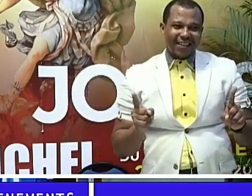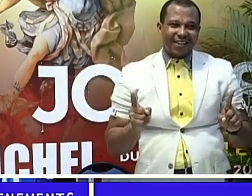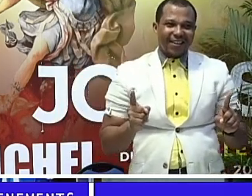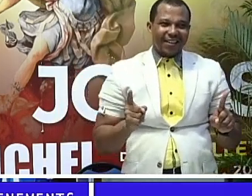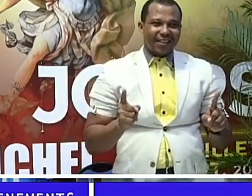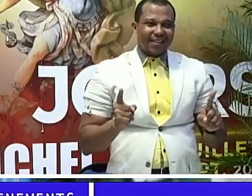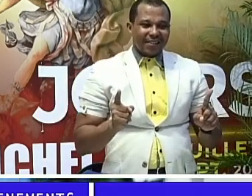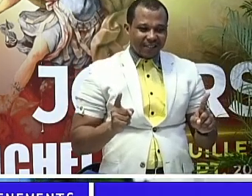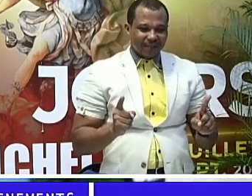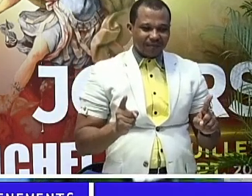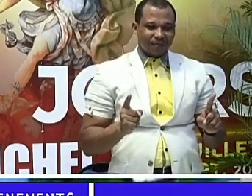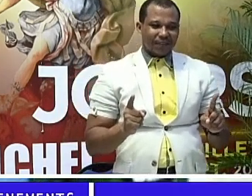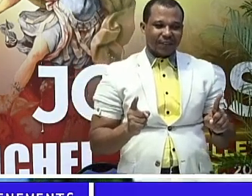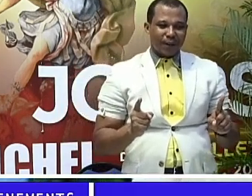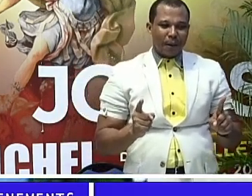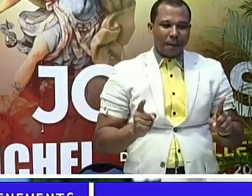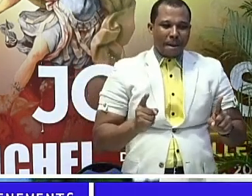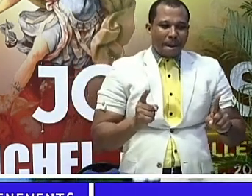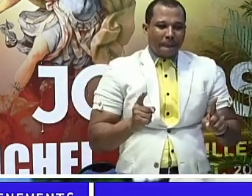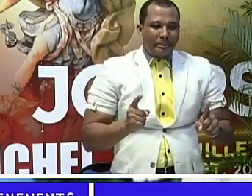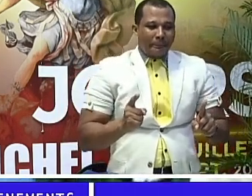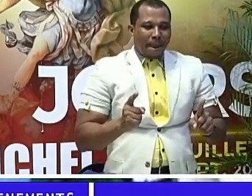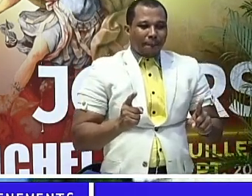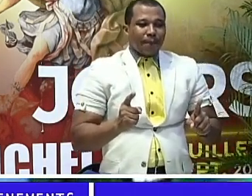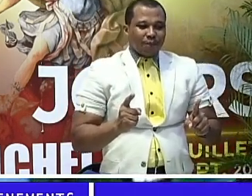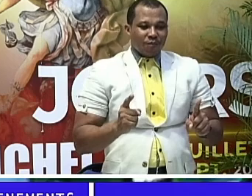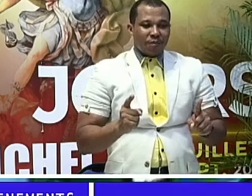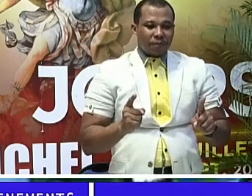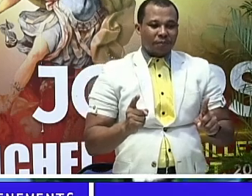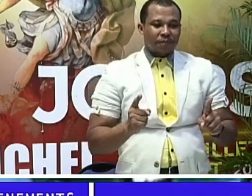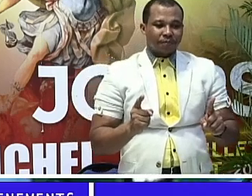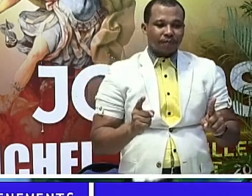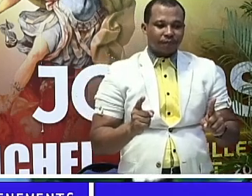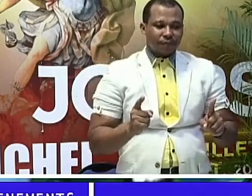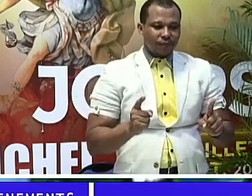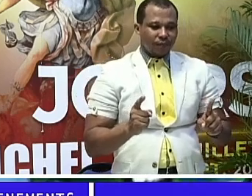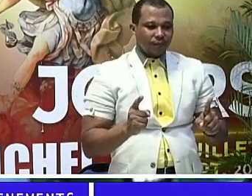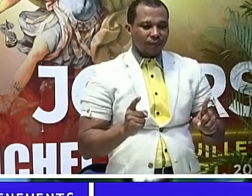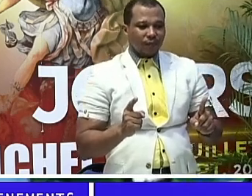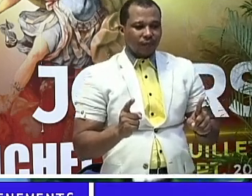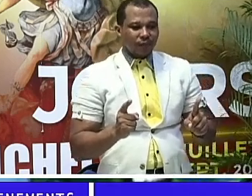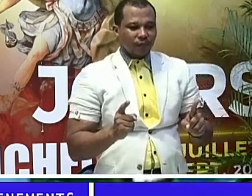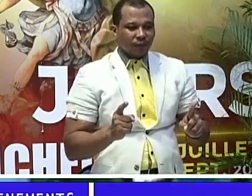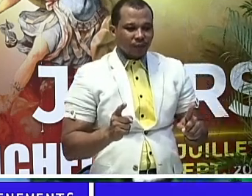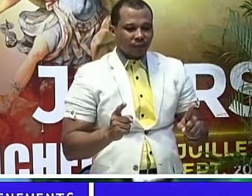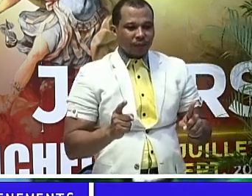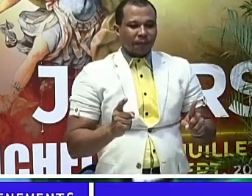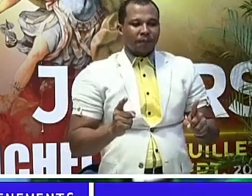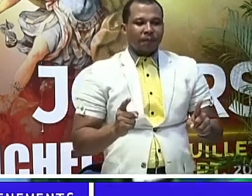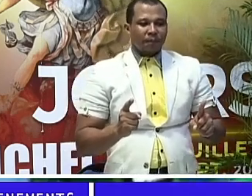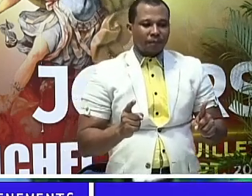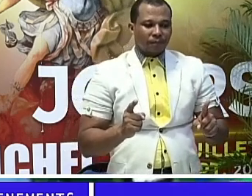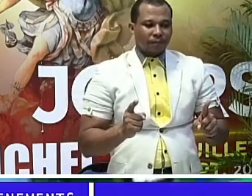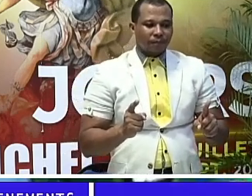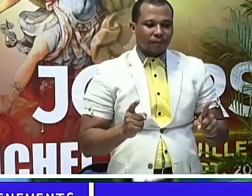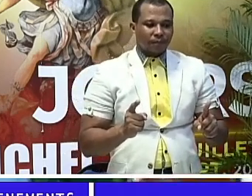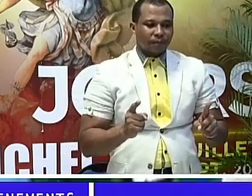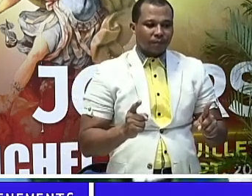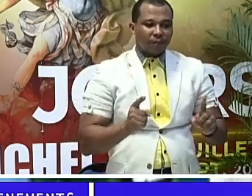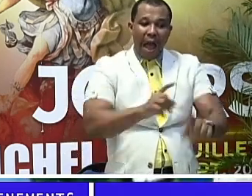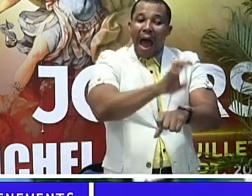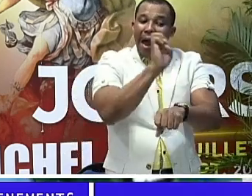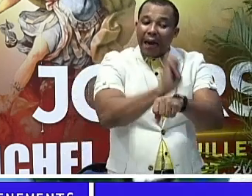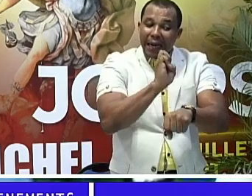et l'église catholique anglican que relait couramment l'église épiscopale.